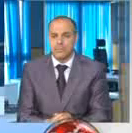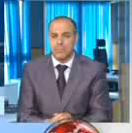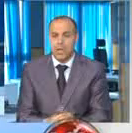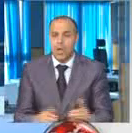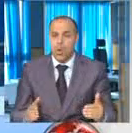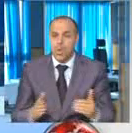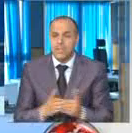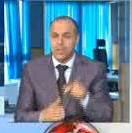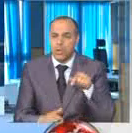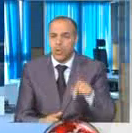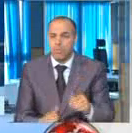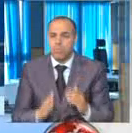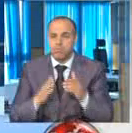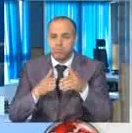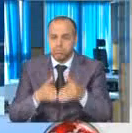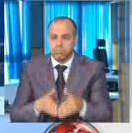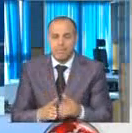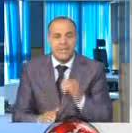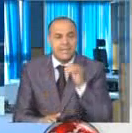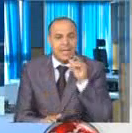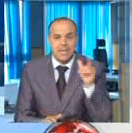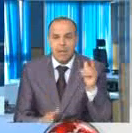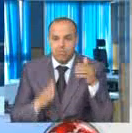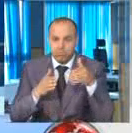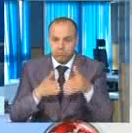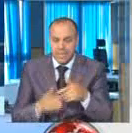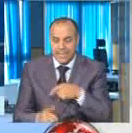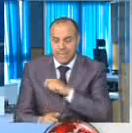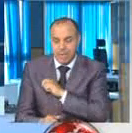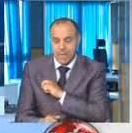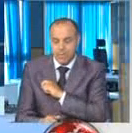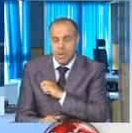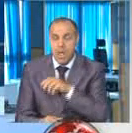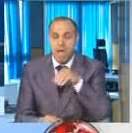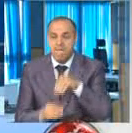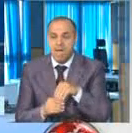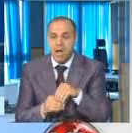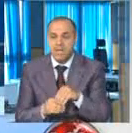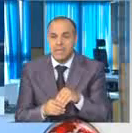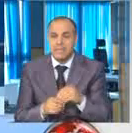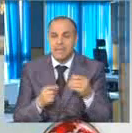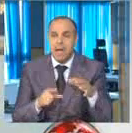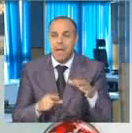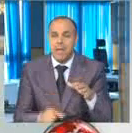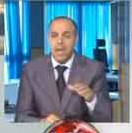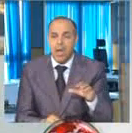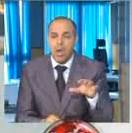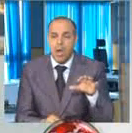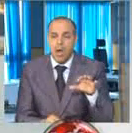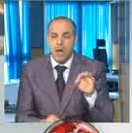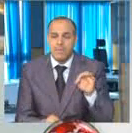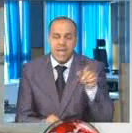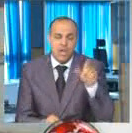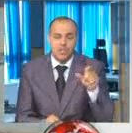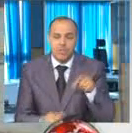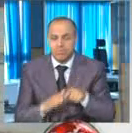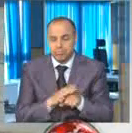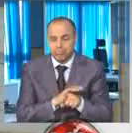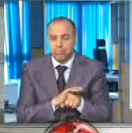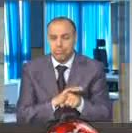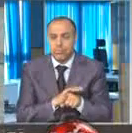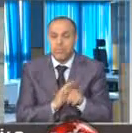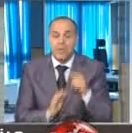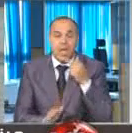وصلت اليوم إلى ميناء تورنتو الإيطالي باخرة إسبانية وعلى متنها نحو 705 من المهاجرين غير